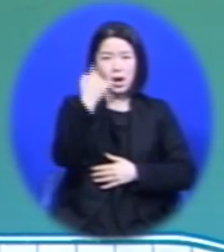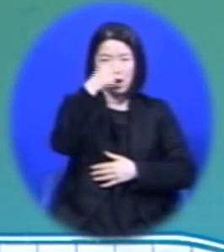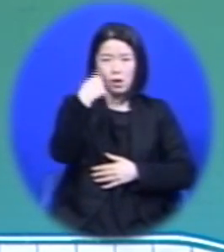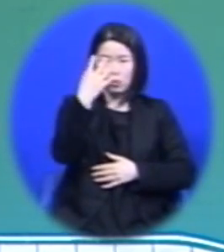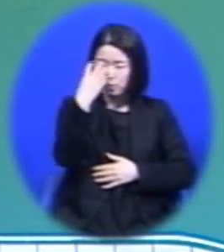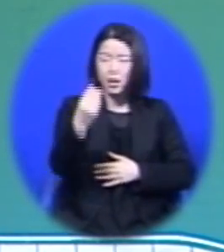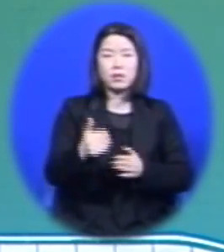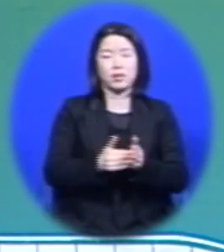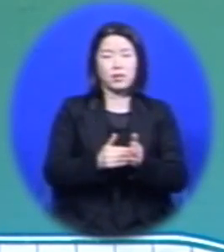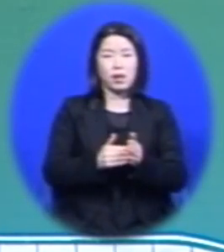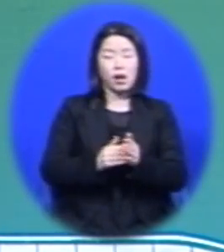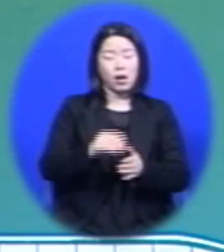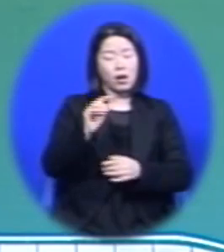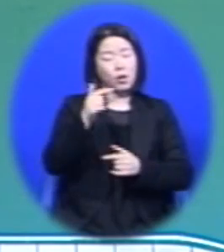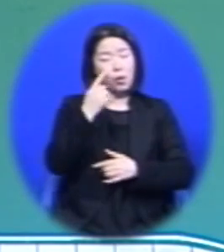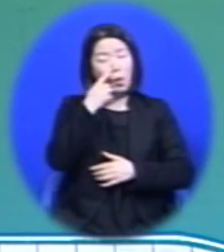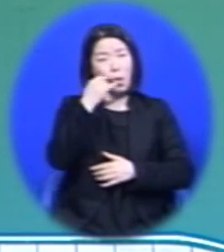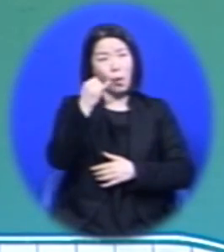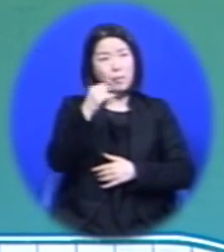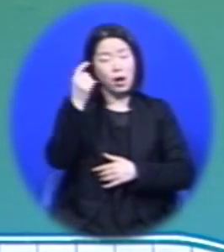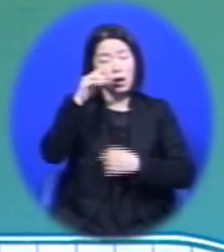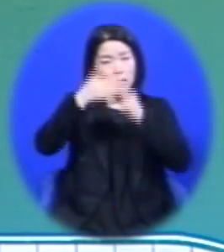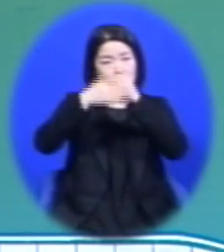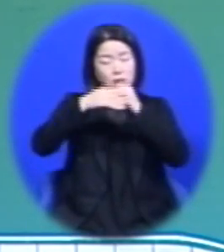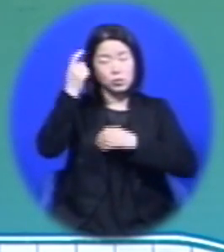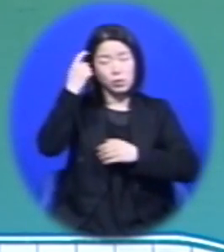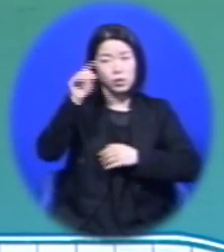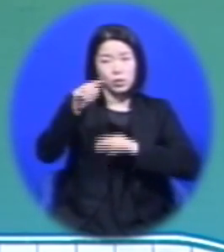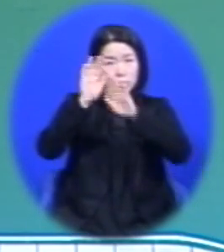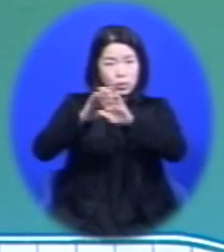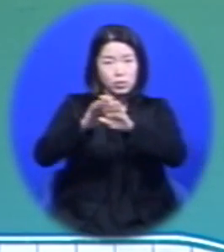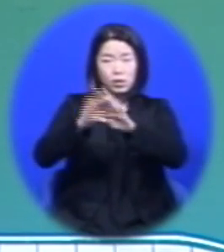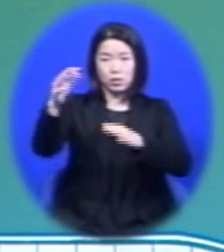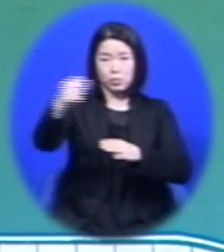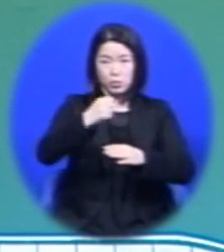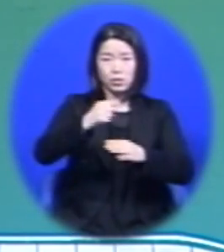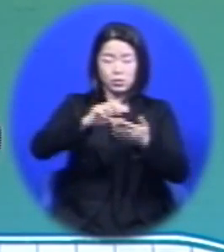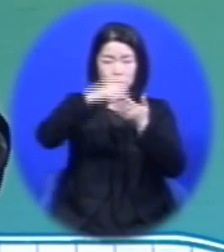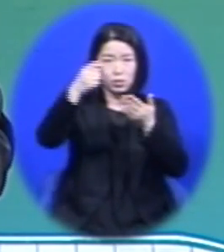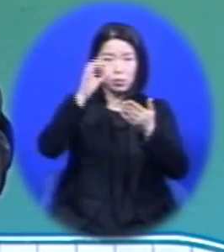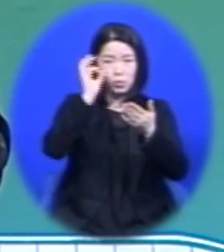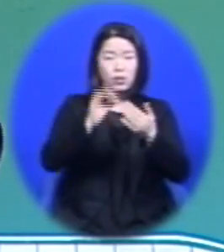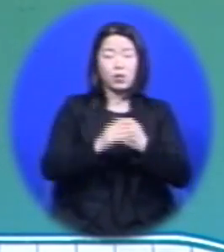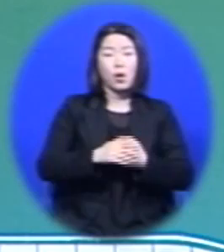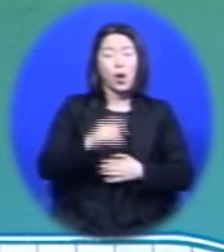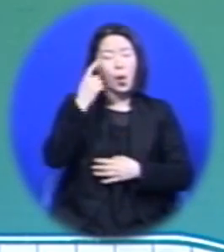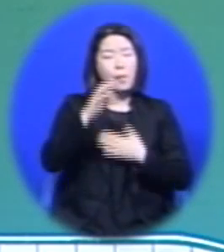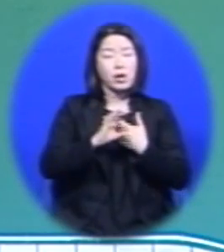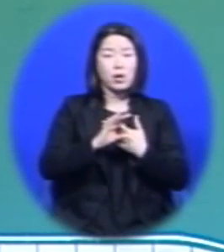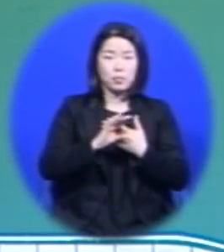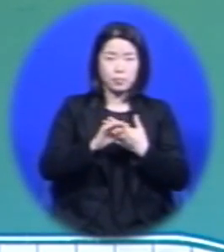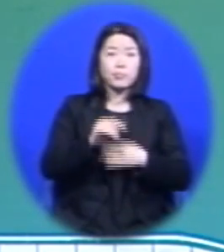얼굴입니다. 아니, 엄마 사진이 왜 여기에 붙어 있을까? 깜짝 놀라서 그 사진을 뗐습니다. 왜냐하면